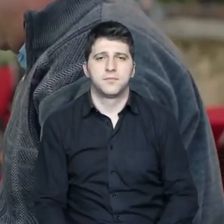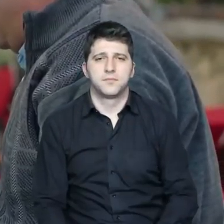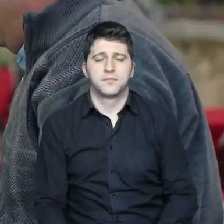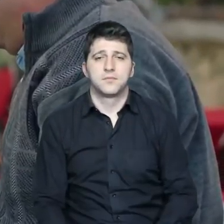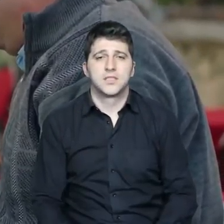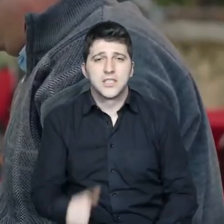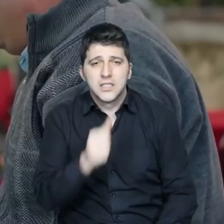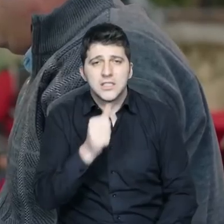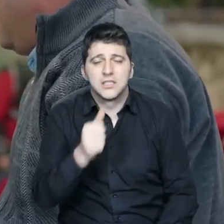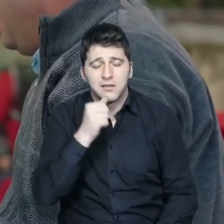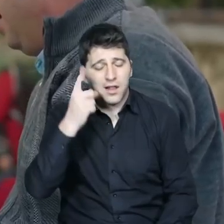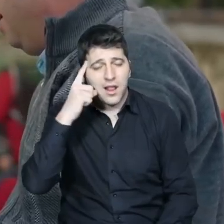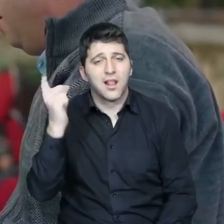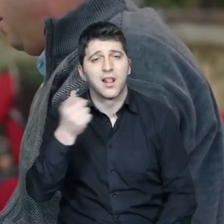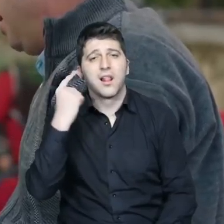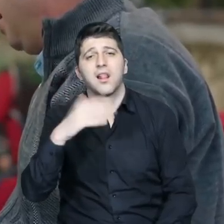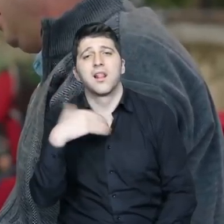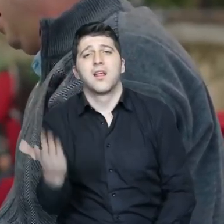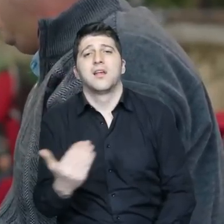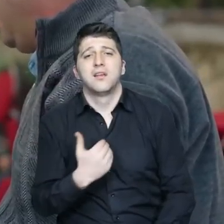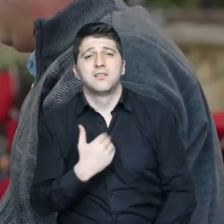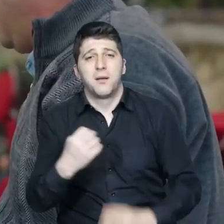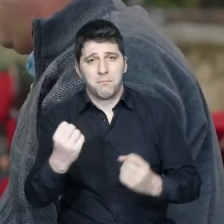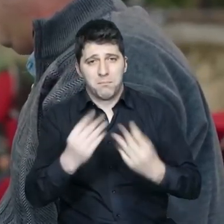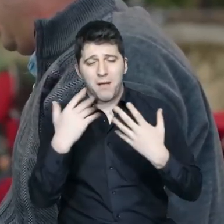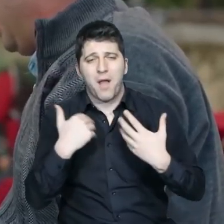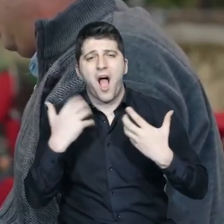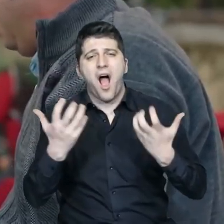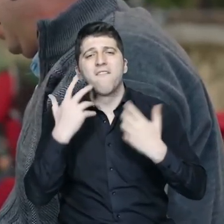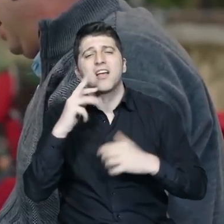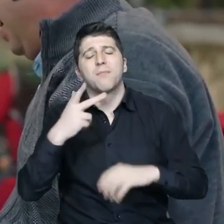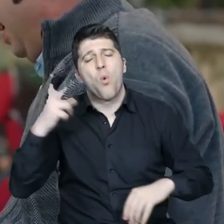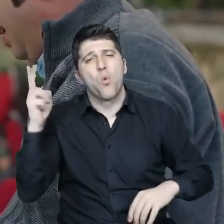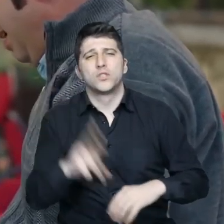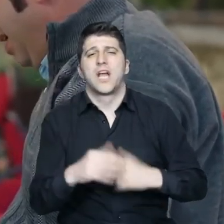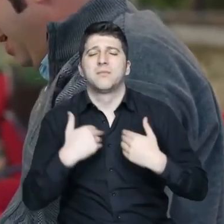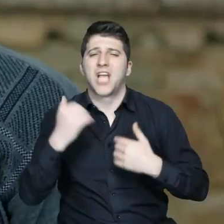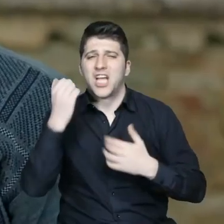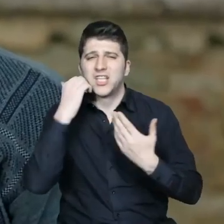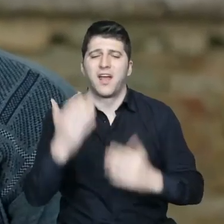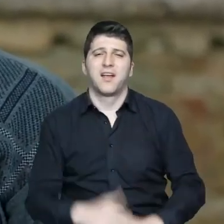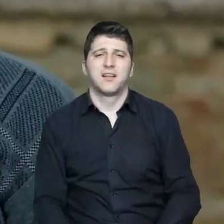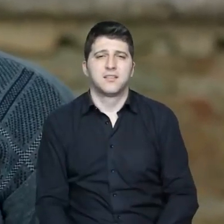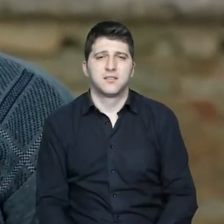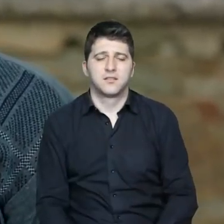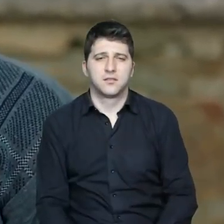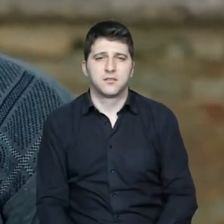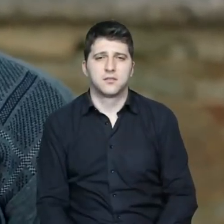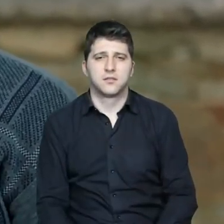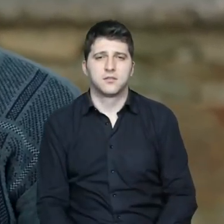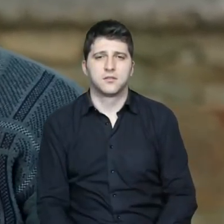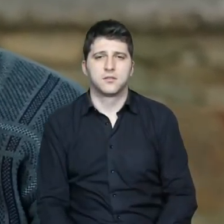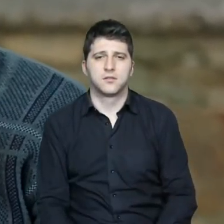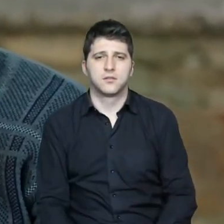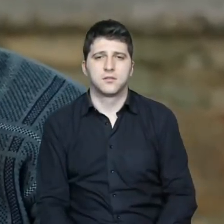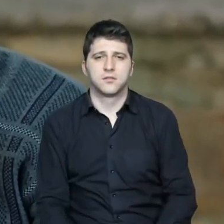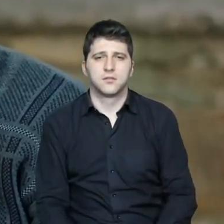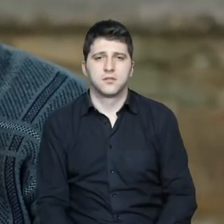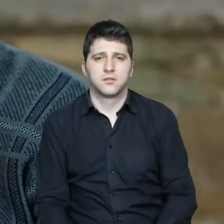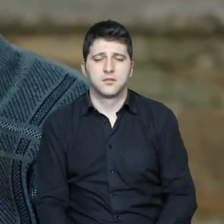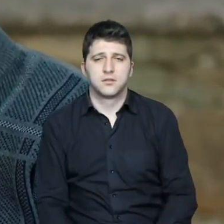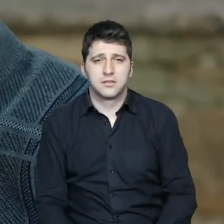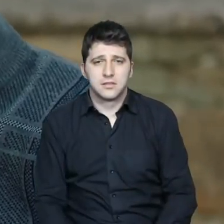İçim içim sızdım. Bıraksaydın hayvan gibi geberip gitseydim keşke. Bıyığı kesilmiş.